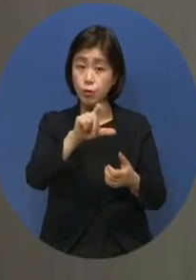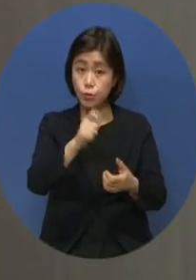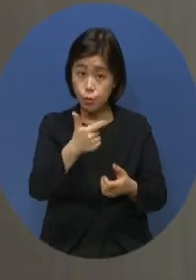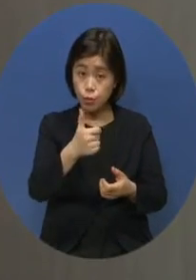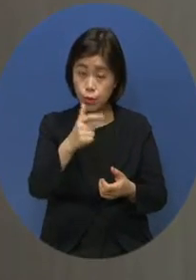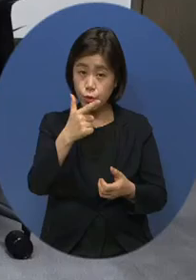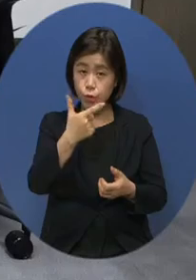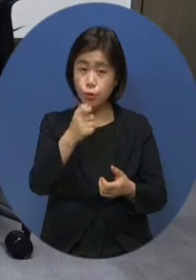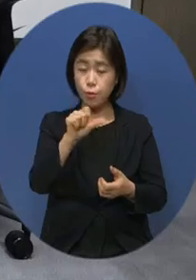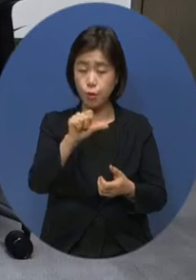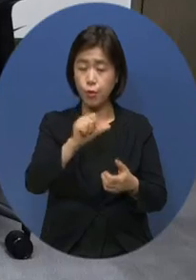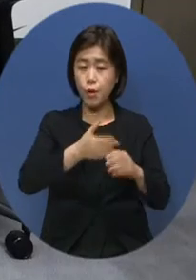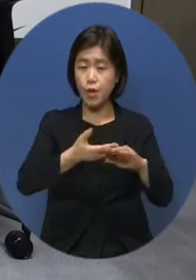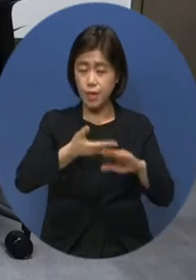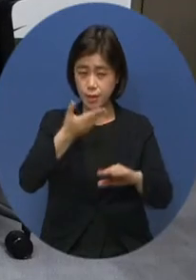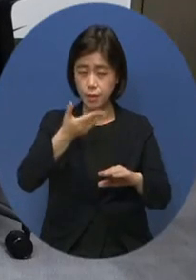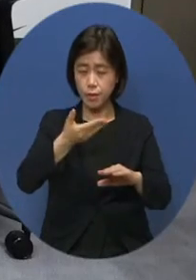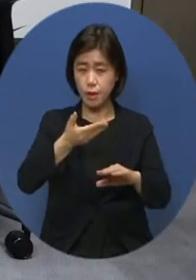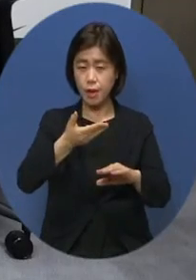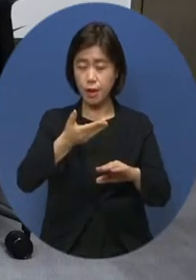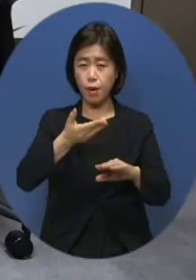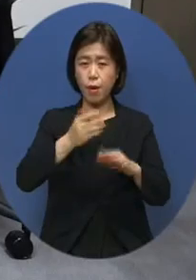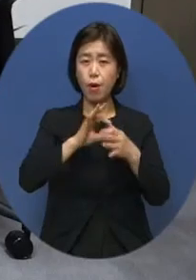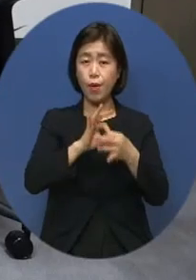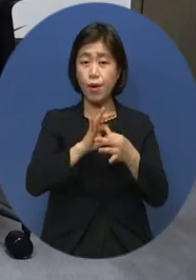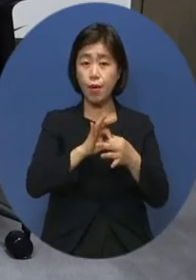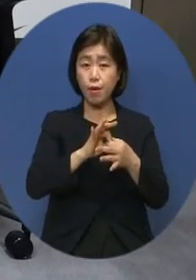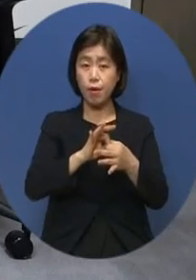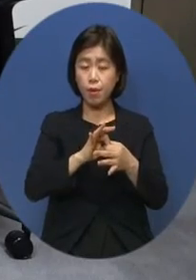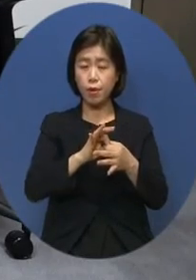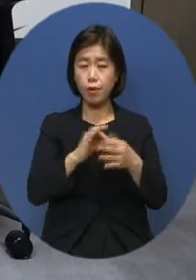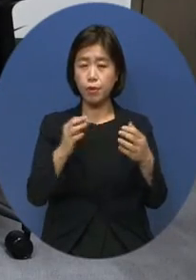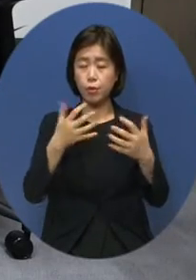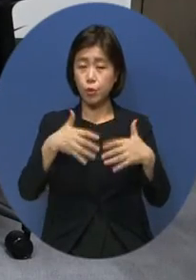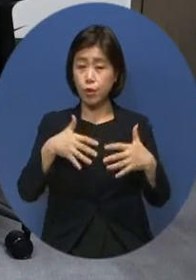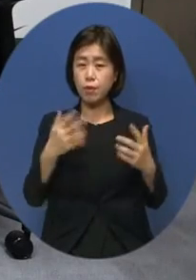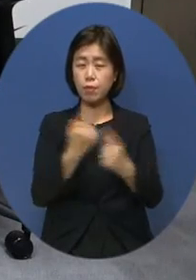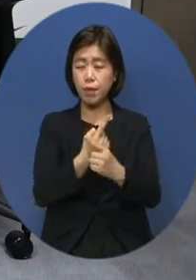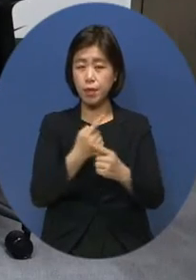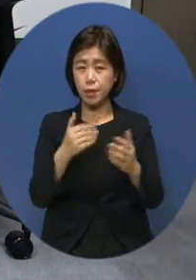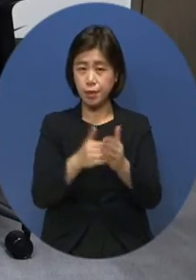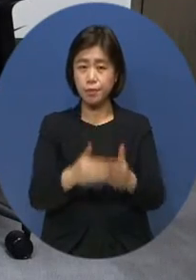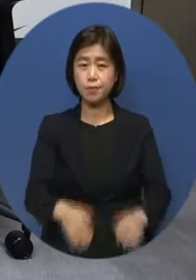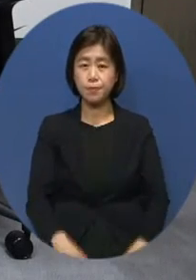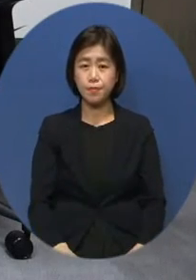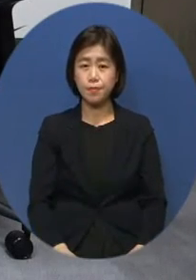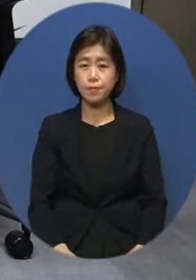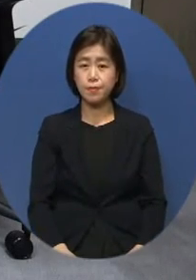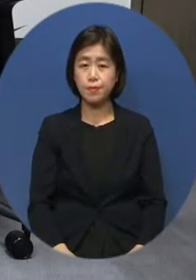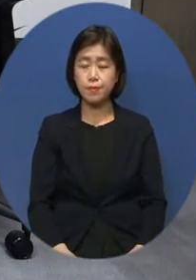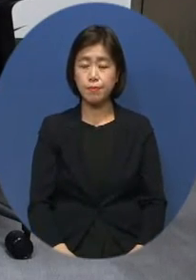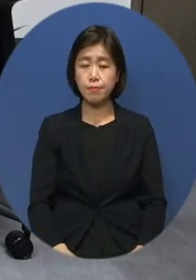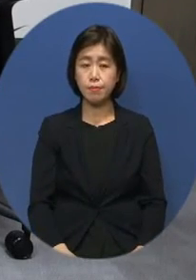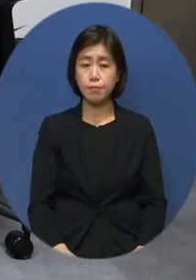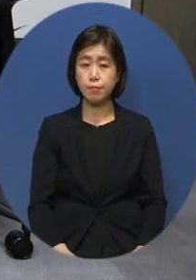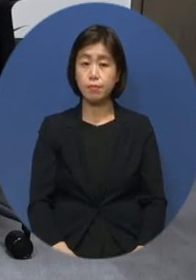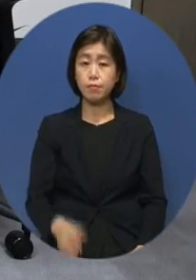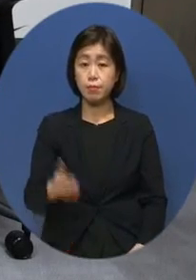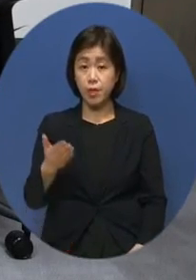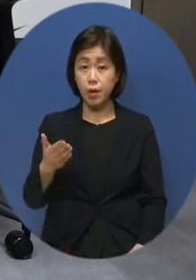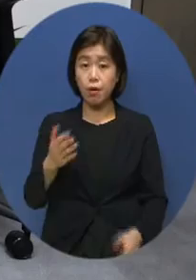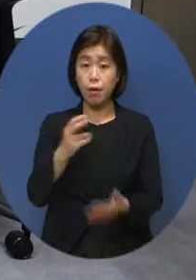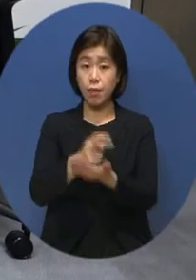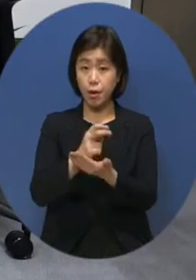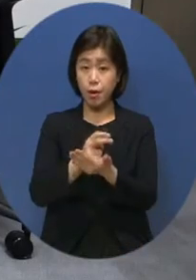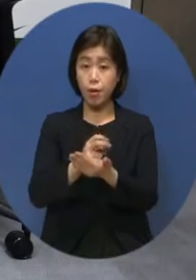통과가 됐습니다. 아, 네, 축하드립니다. 감사합니다. 아, 근데, 네, 그리고 또 이제 이런 변화를 이끌어내주셔서 굉장히 많은 분들이 또 감사하게 네. 생각을